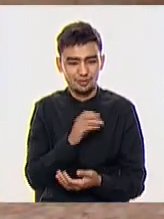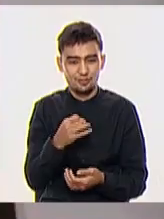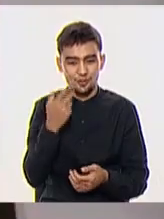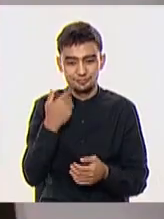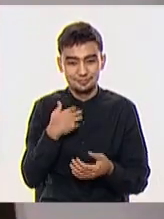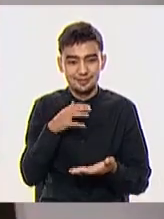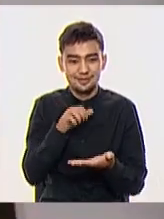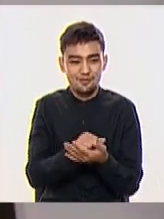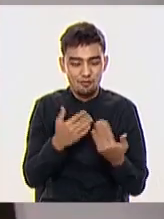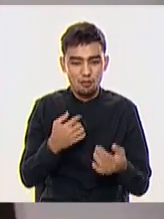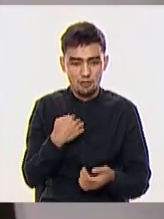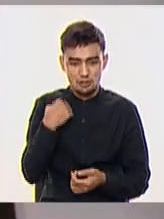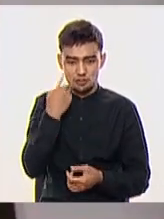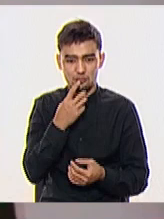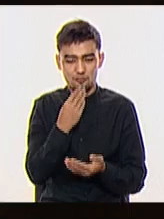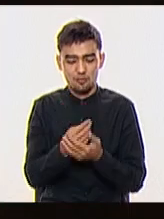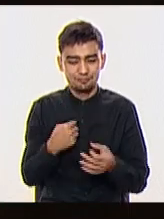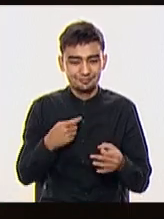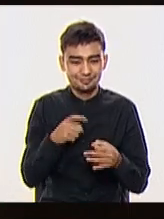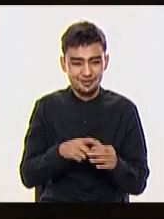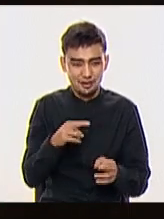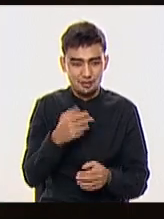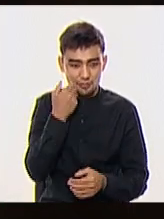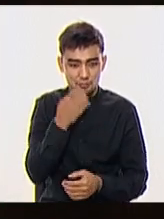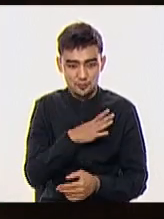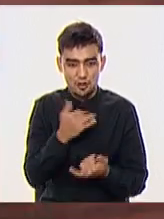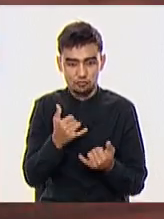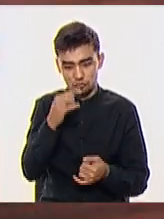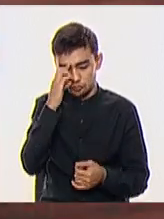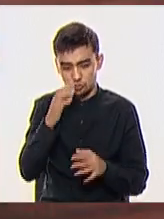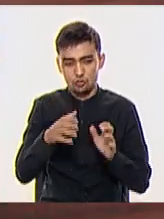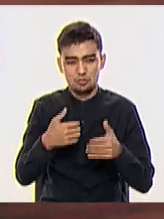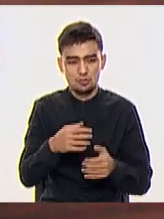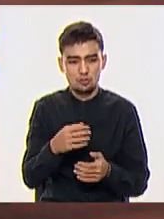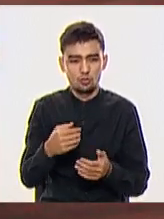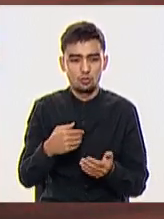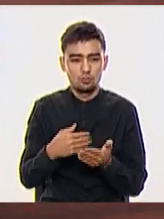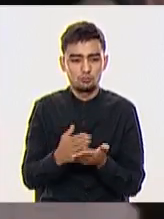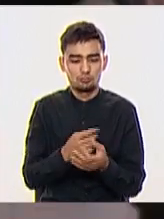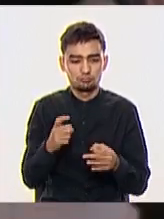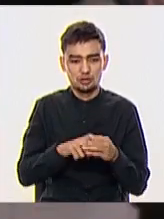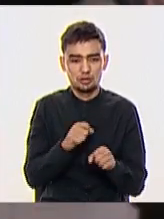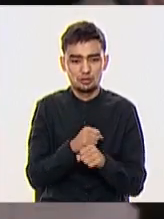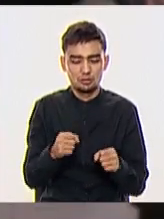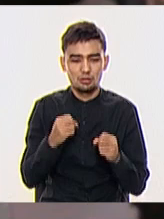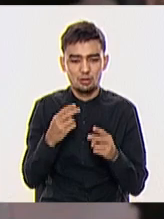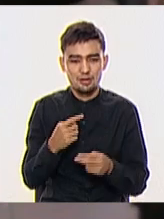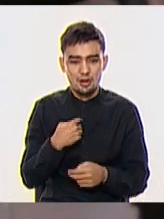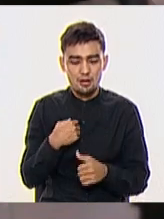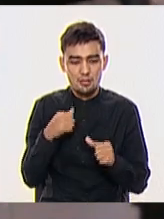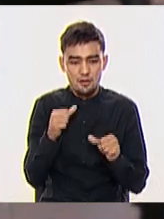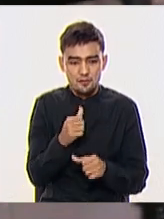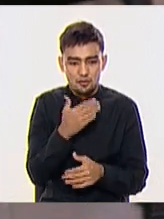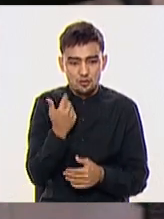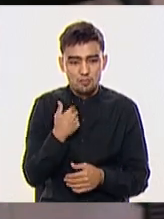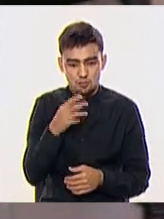болғанда жекешелендіріп алатын мүмкіндігіміз бар еді дейді. Енді мемлекет сол мүмкіндіктен айырды деп ашынды. Я не имею права жить. Мысалы,